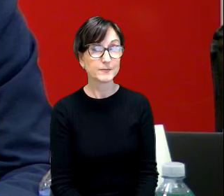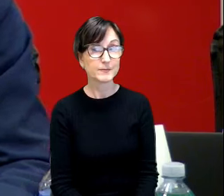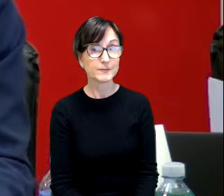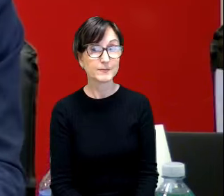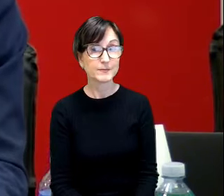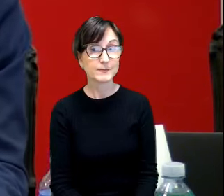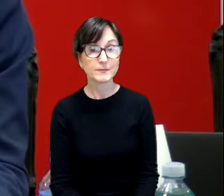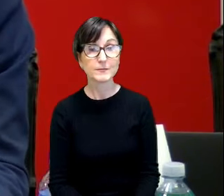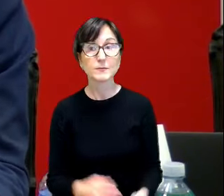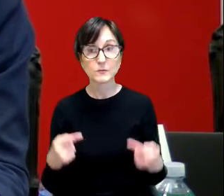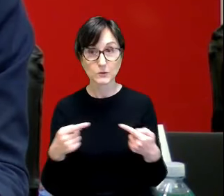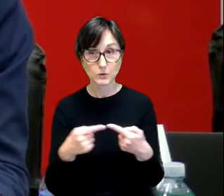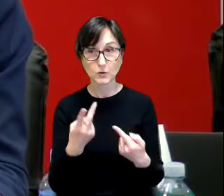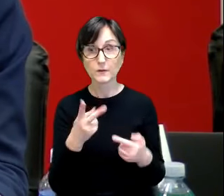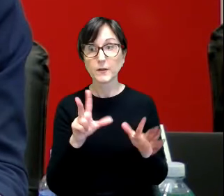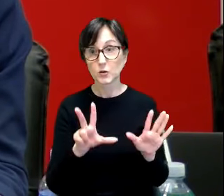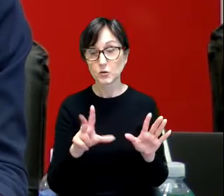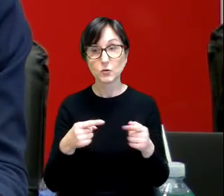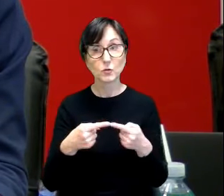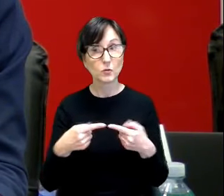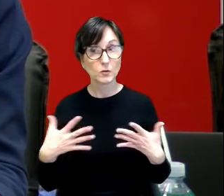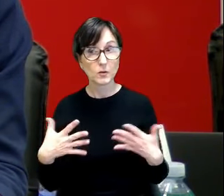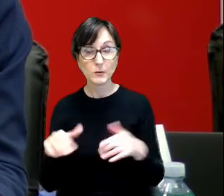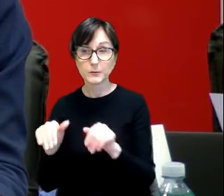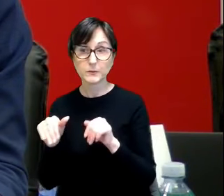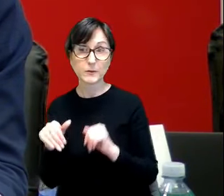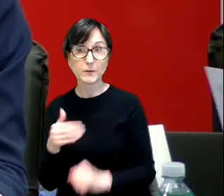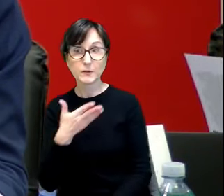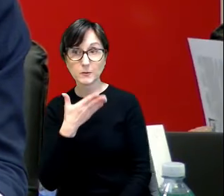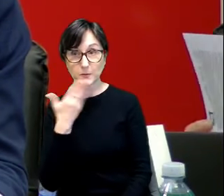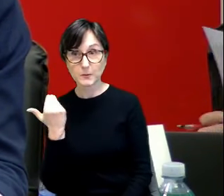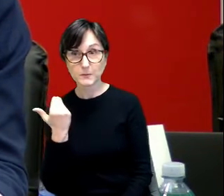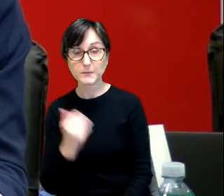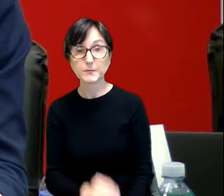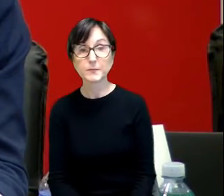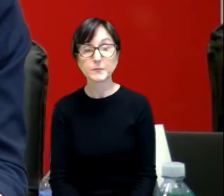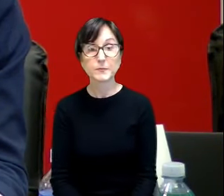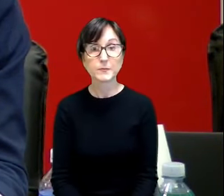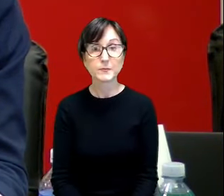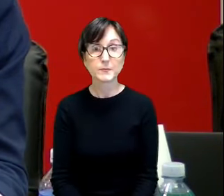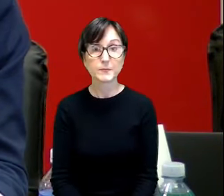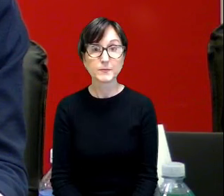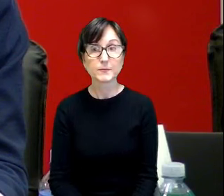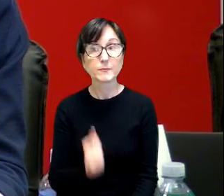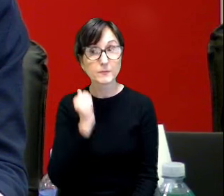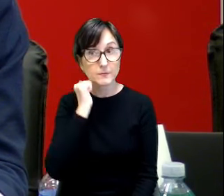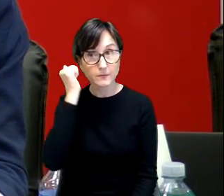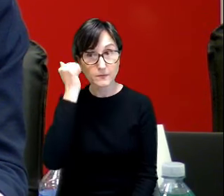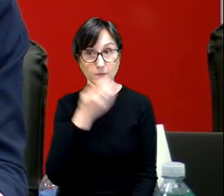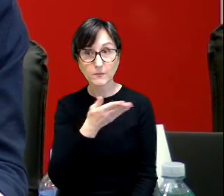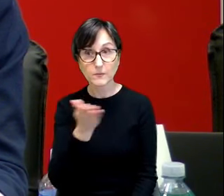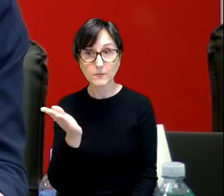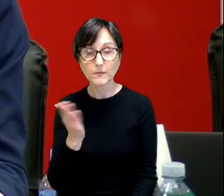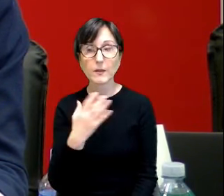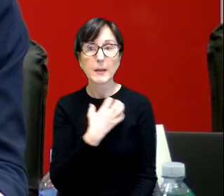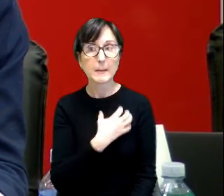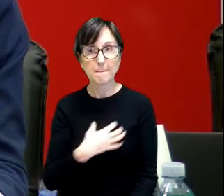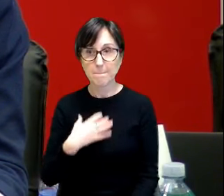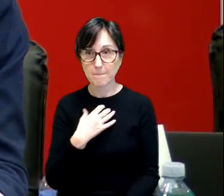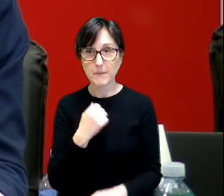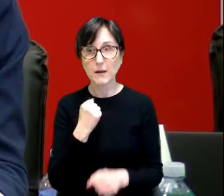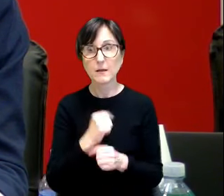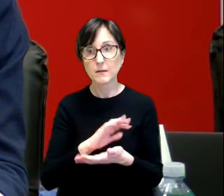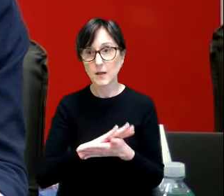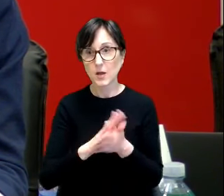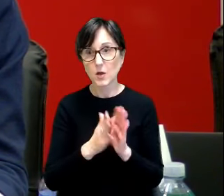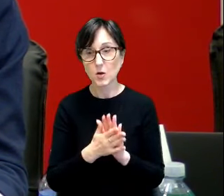už 28 prieš ir susilaikiusių nėra dėkoju pagrindinė darbotvarkė eina